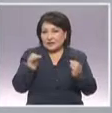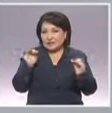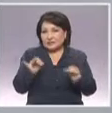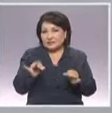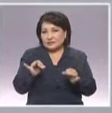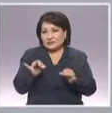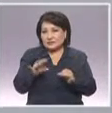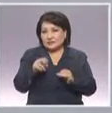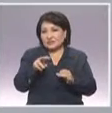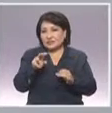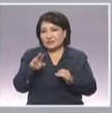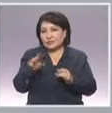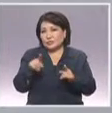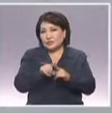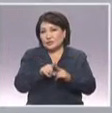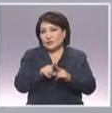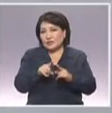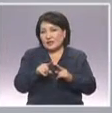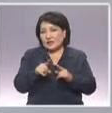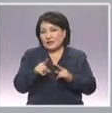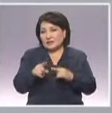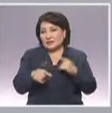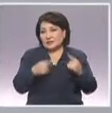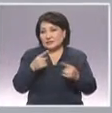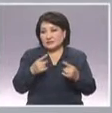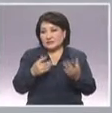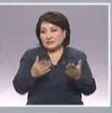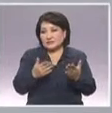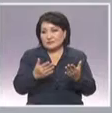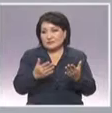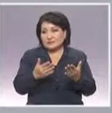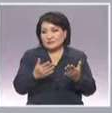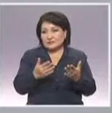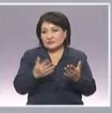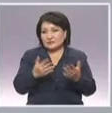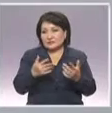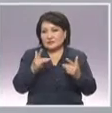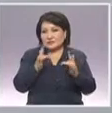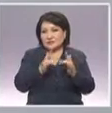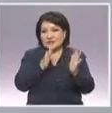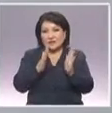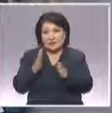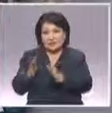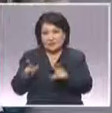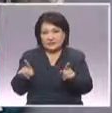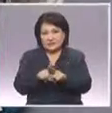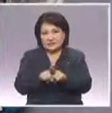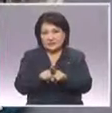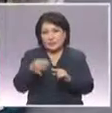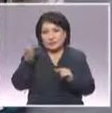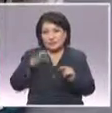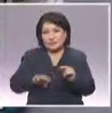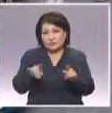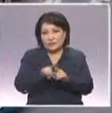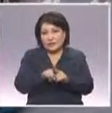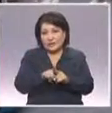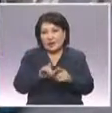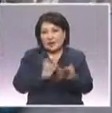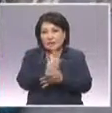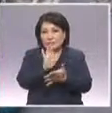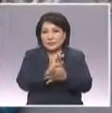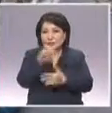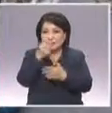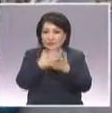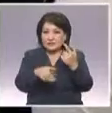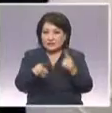олимпиададан кейін бұны студенттерге арналған яғни жатақхана ретінде де пайдалануға болады. Нанкиндегі баспасөз орталығында да